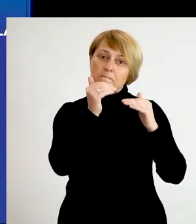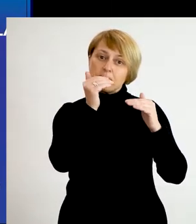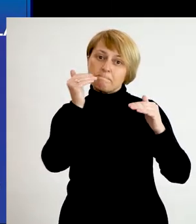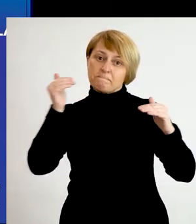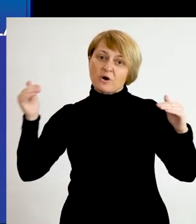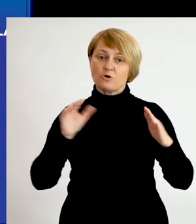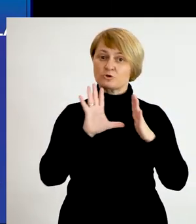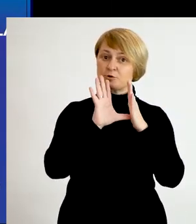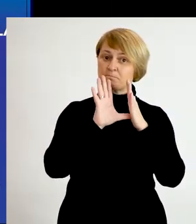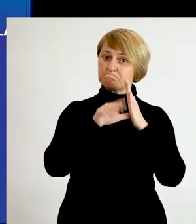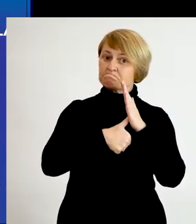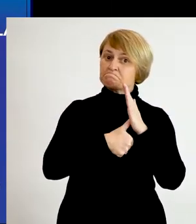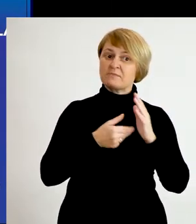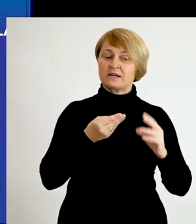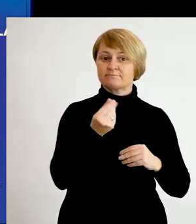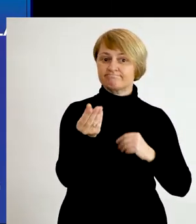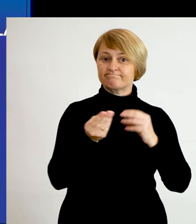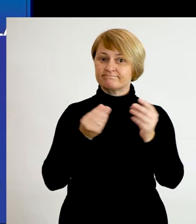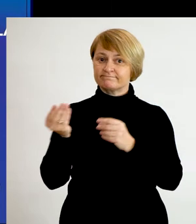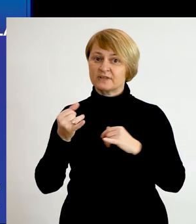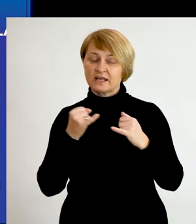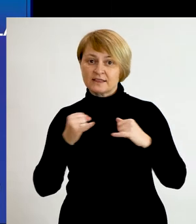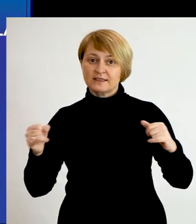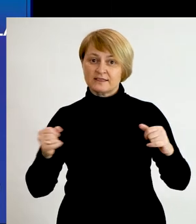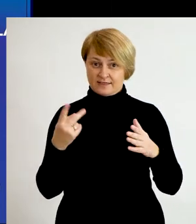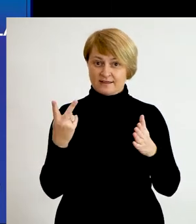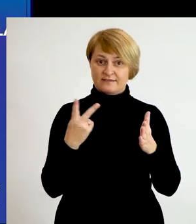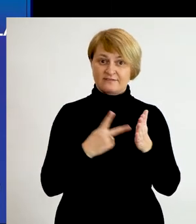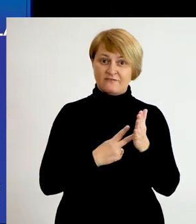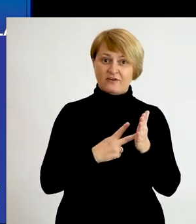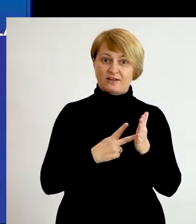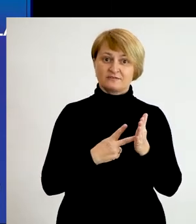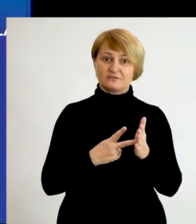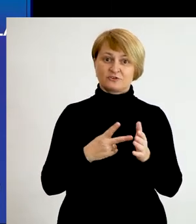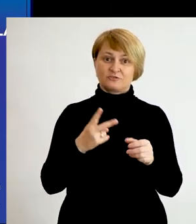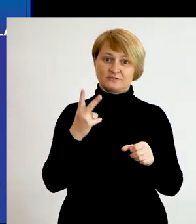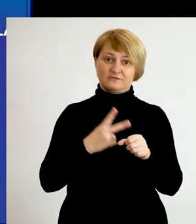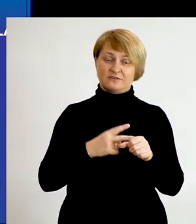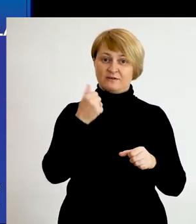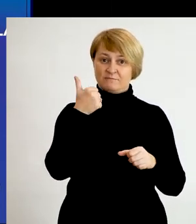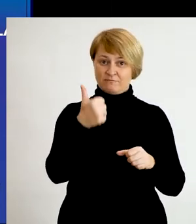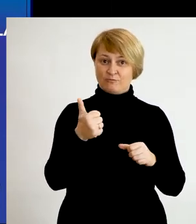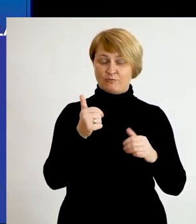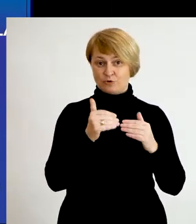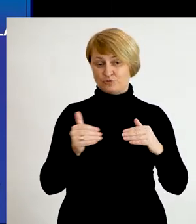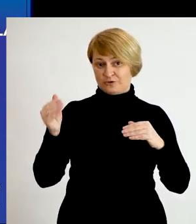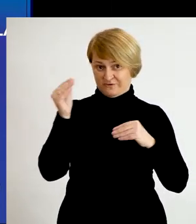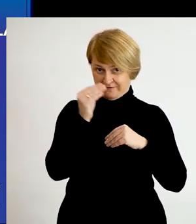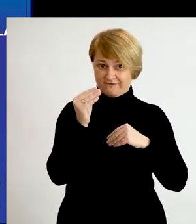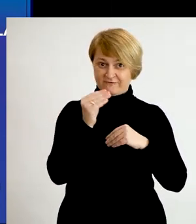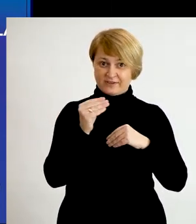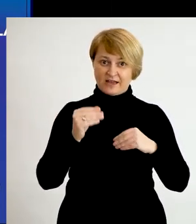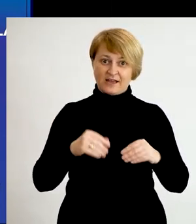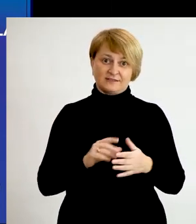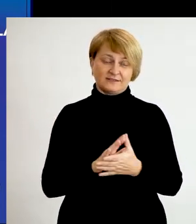utrzymywać poziom wydatków miasta na tle roku 2021, czyli odpowiednio zwiększony z wszystkimi